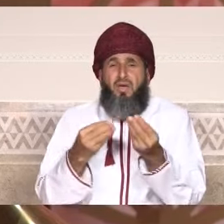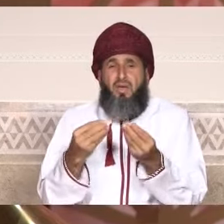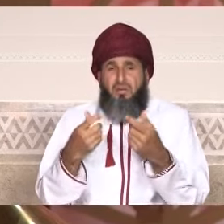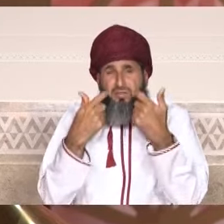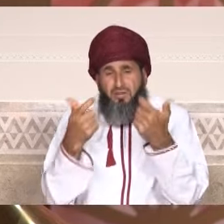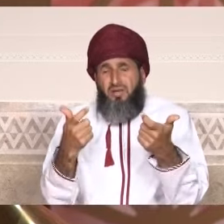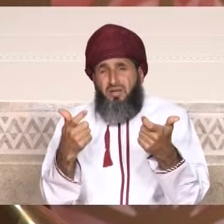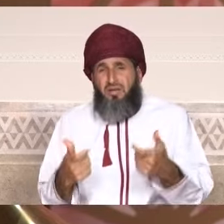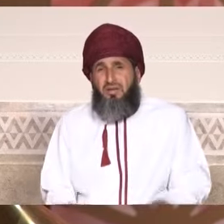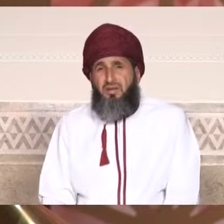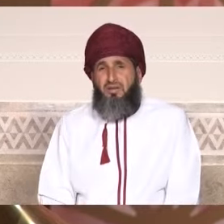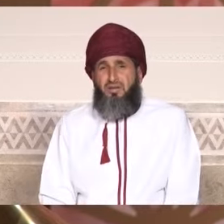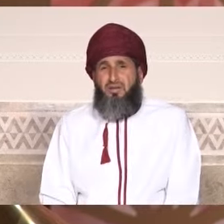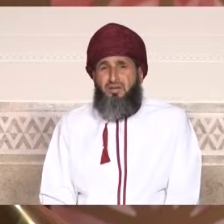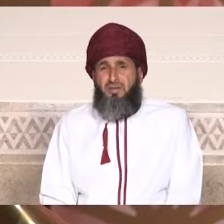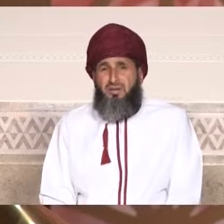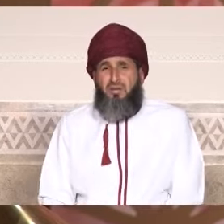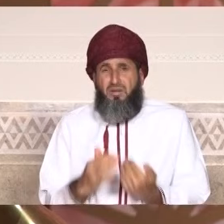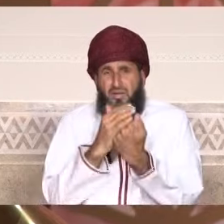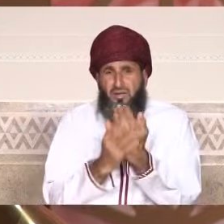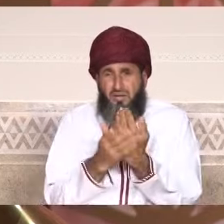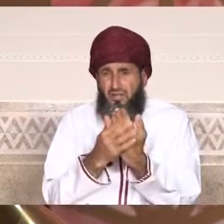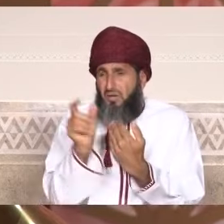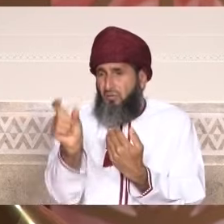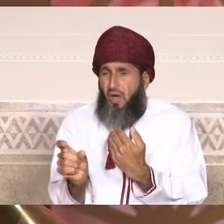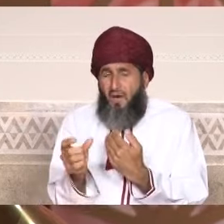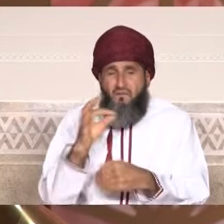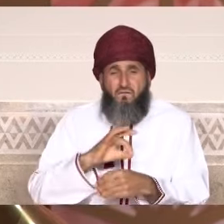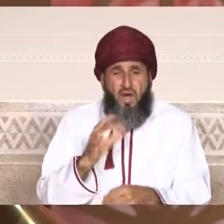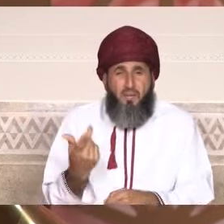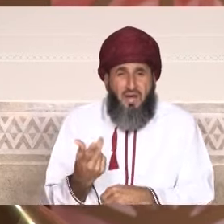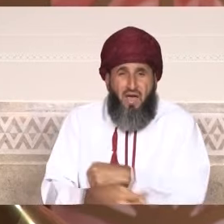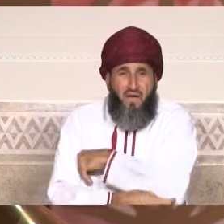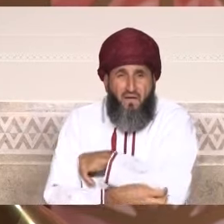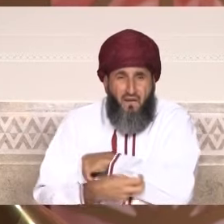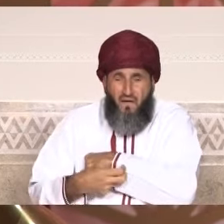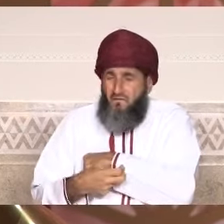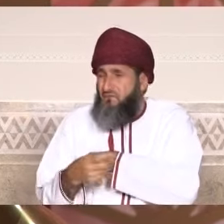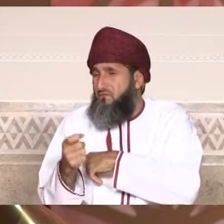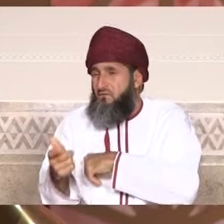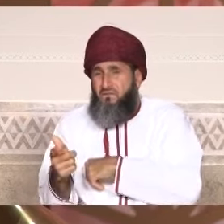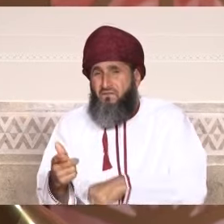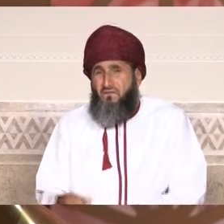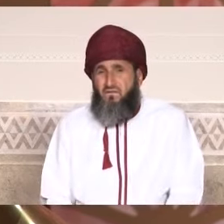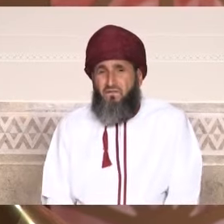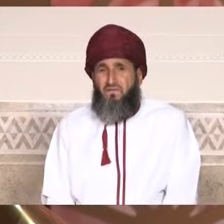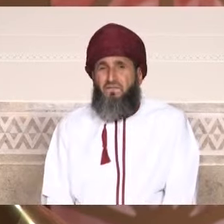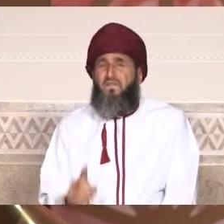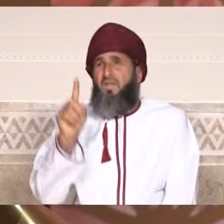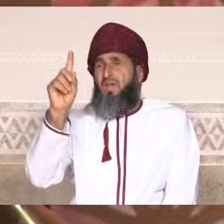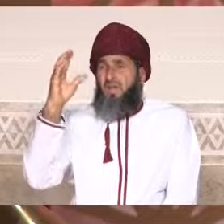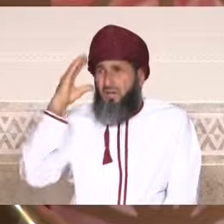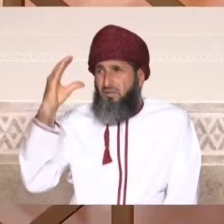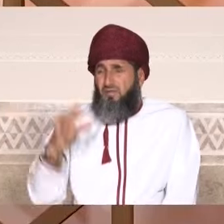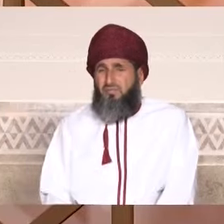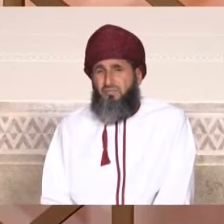بحذر، وأن تكون المراعاة للفقير لمصلحة المستحق للزكاة لا للمزكي نفسه، والله تعالى